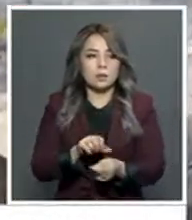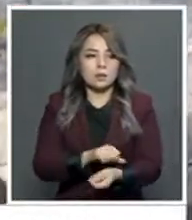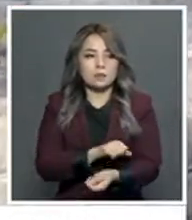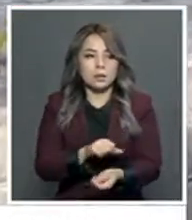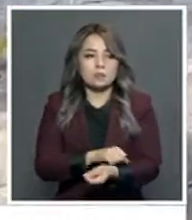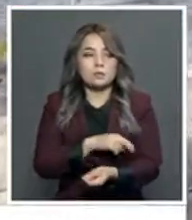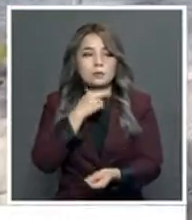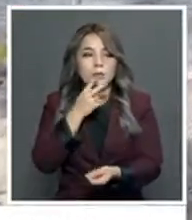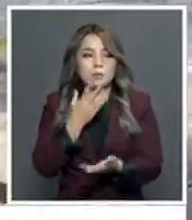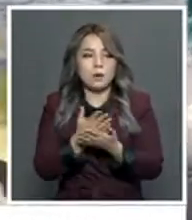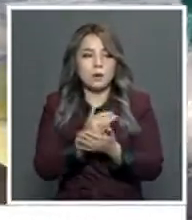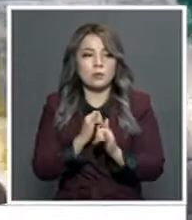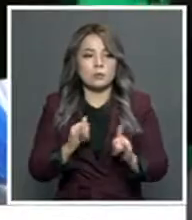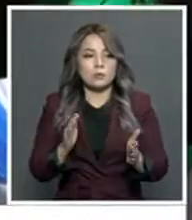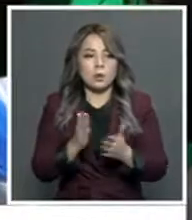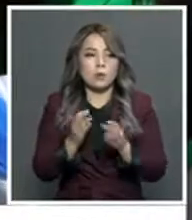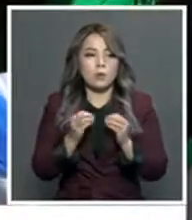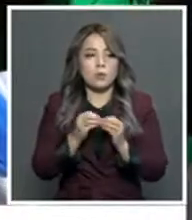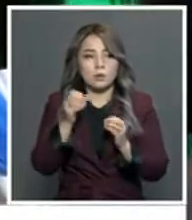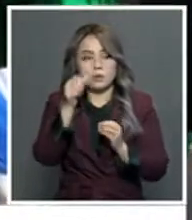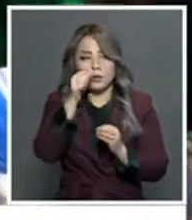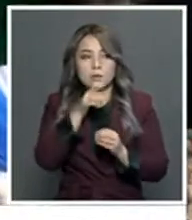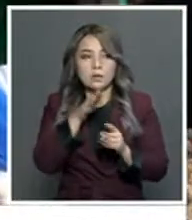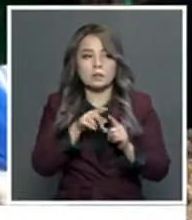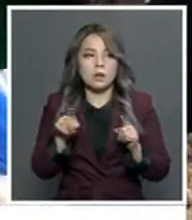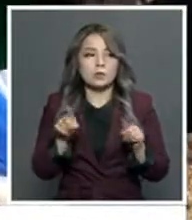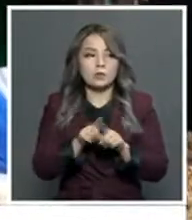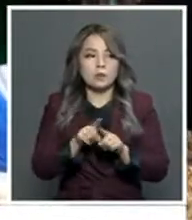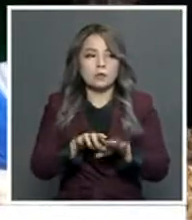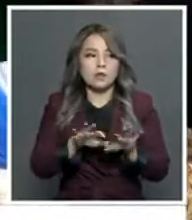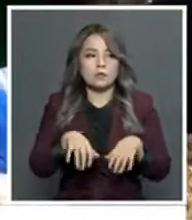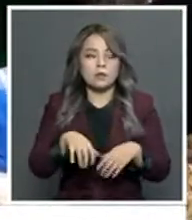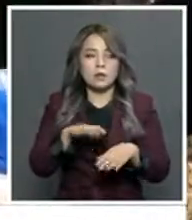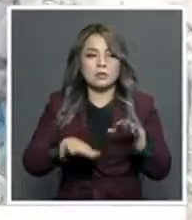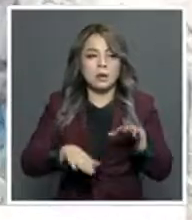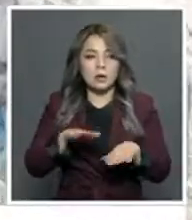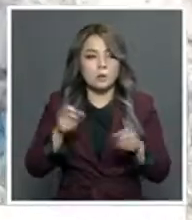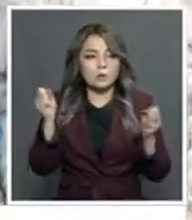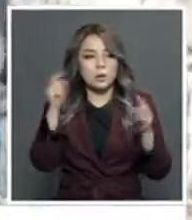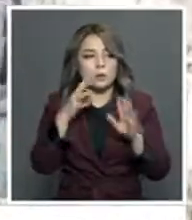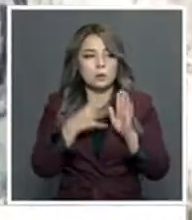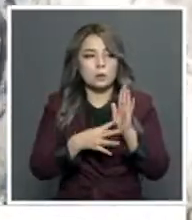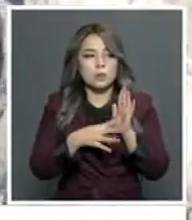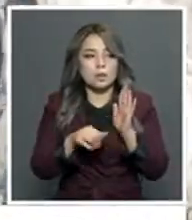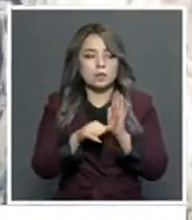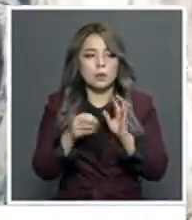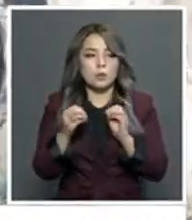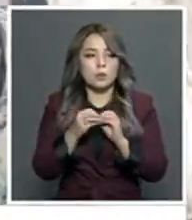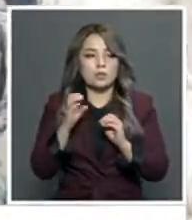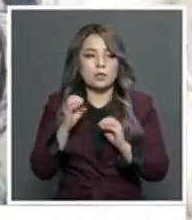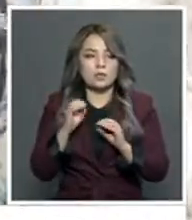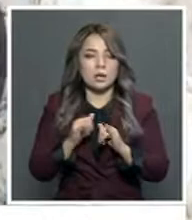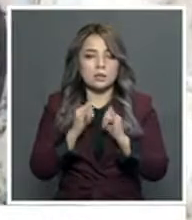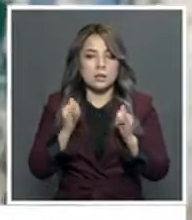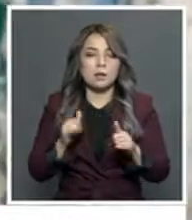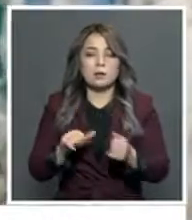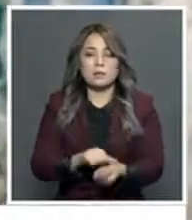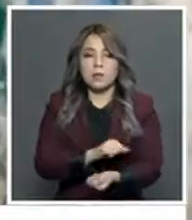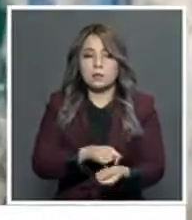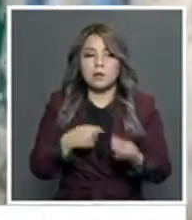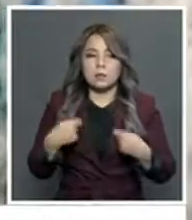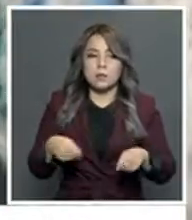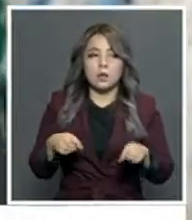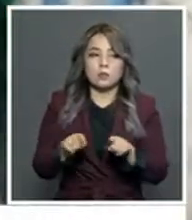қызып тұр. Соңғы 10 айда оның 96 келісі тәркіленген. Бұл өткен жылдағынан 10 есе көп. Есірткі саудалайтындар